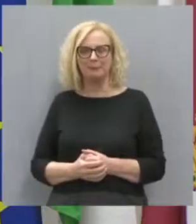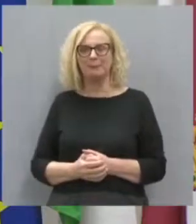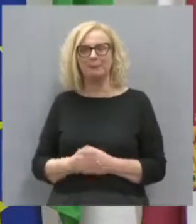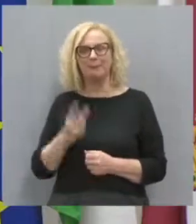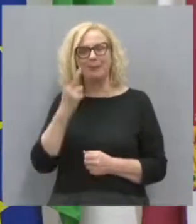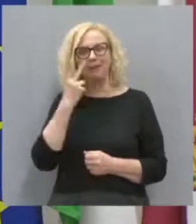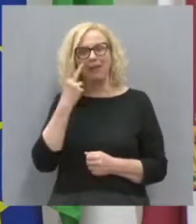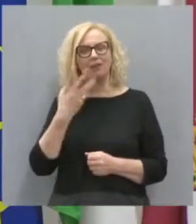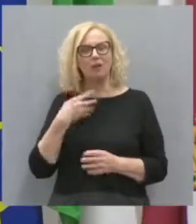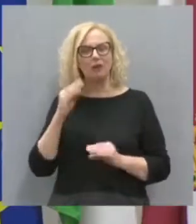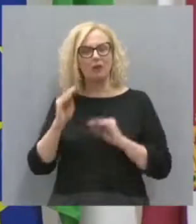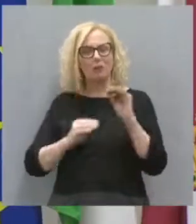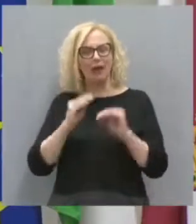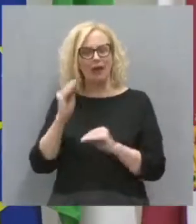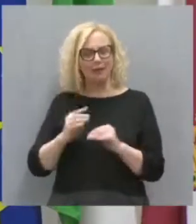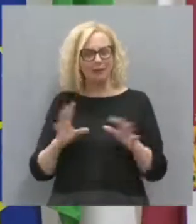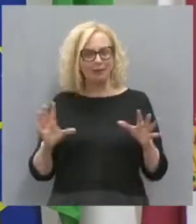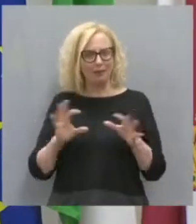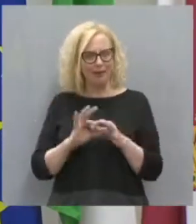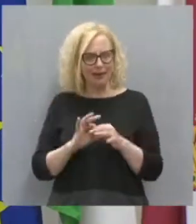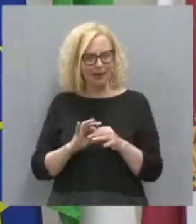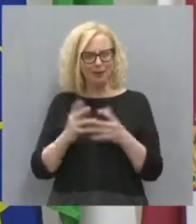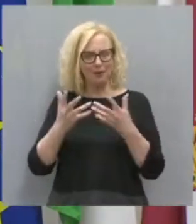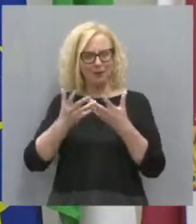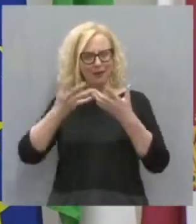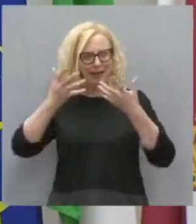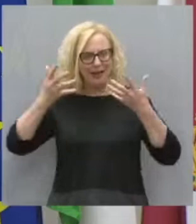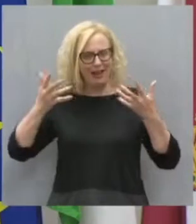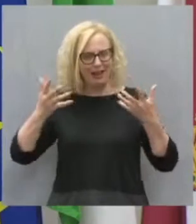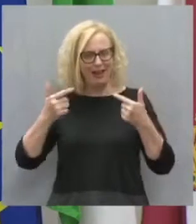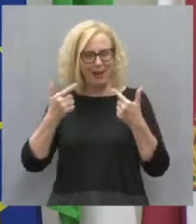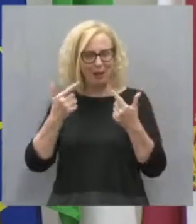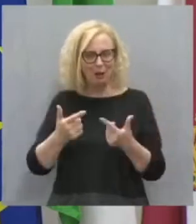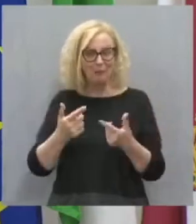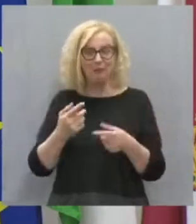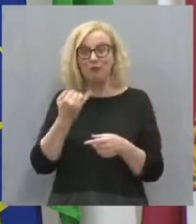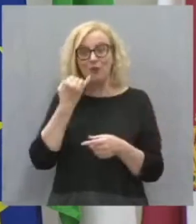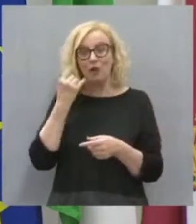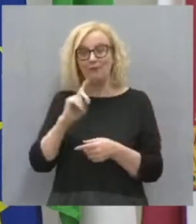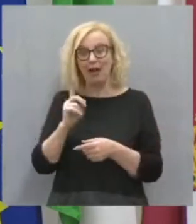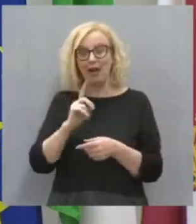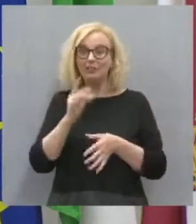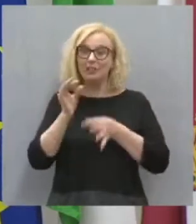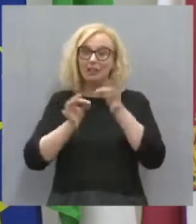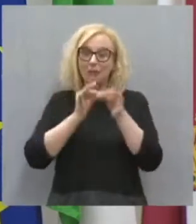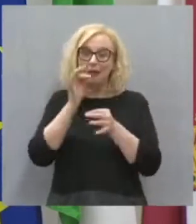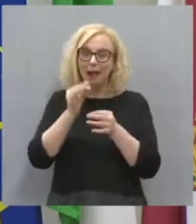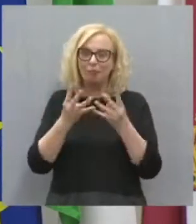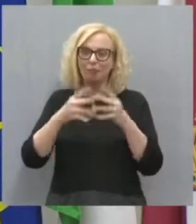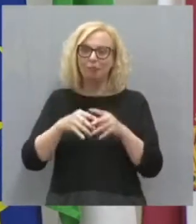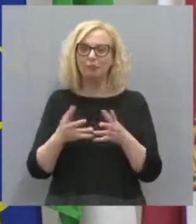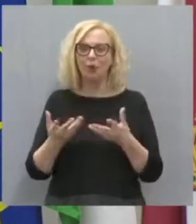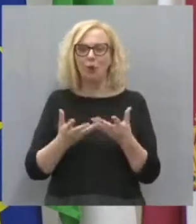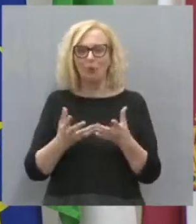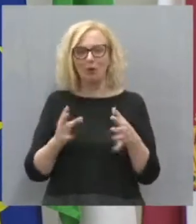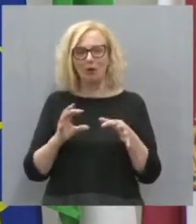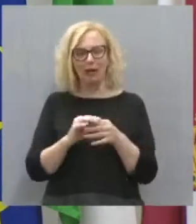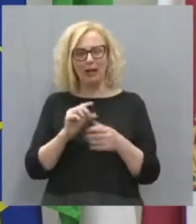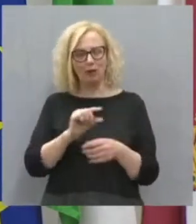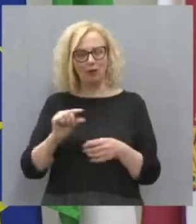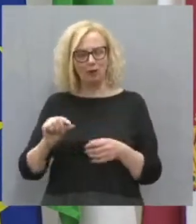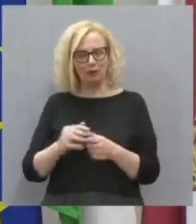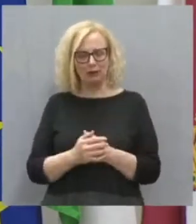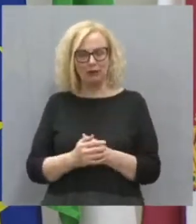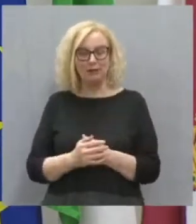delle domande di chiarimento capiamo che non è facile spiegare alcuni meccanismi soprattutto sulle dosi frego le